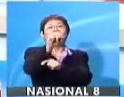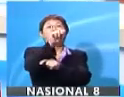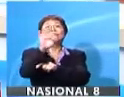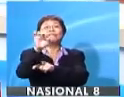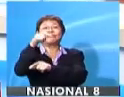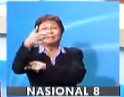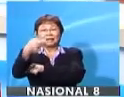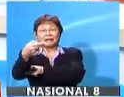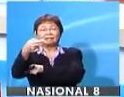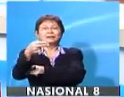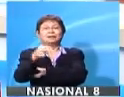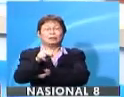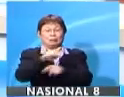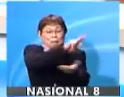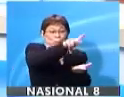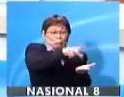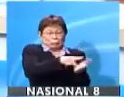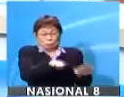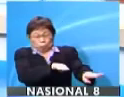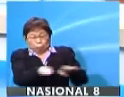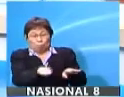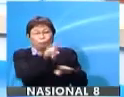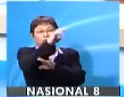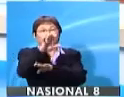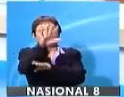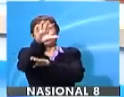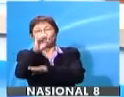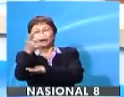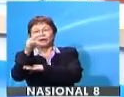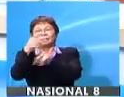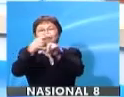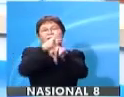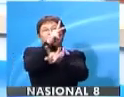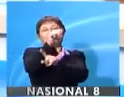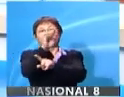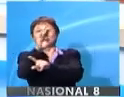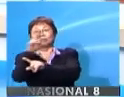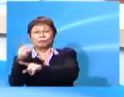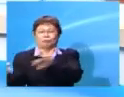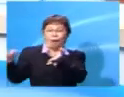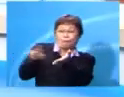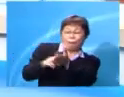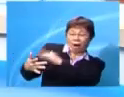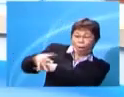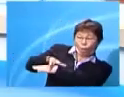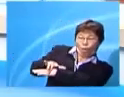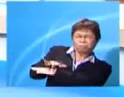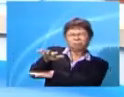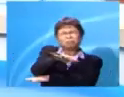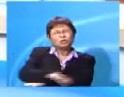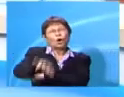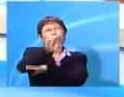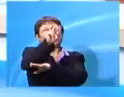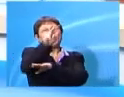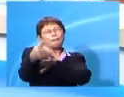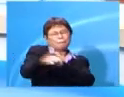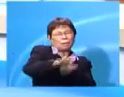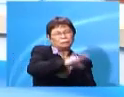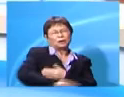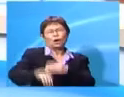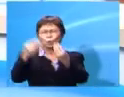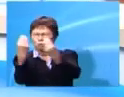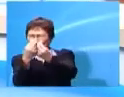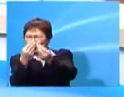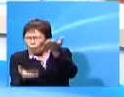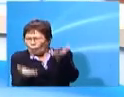Afghanistan. Pusat gempa terletak 250 km dari Kabul. Laporan awal menyebut sekurang-kurangnya 12 maut dan angka